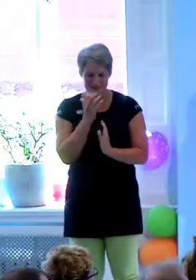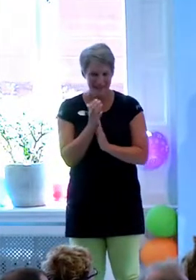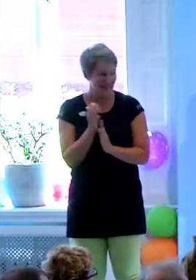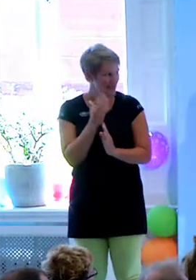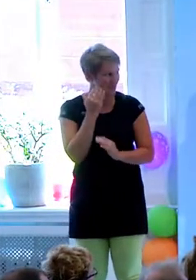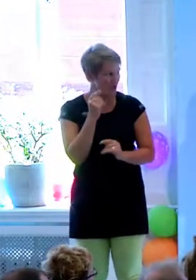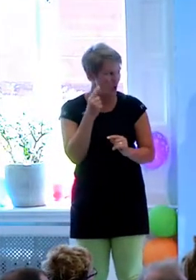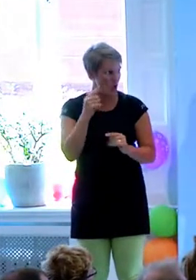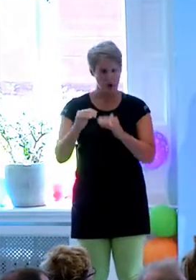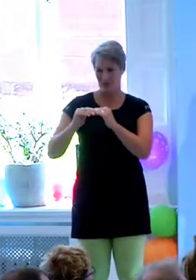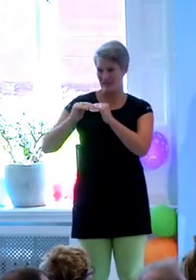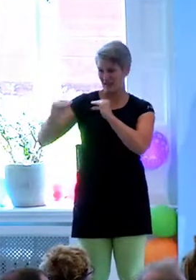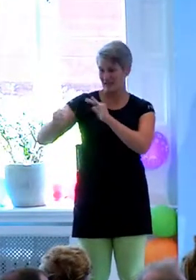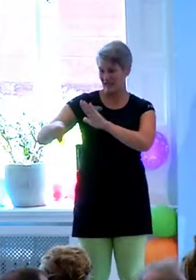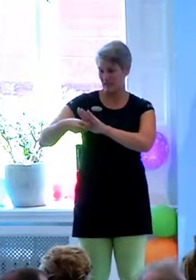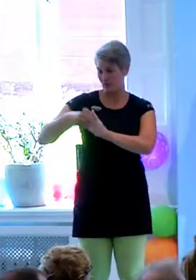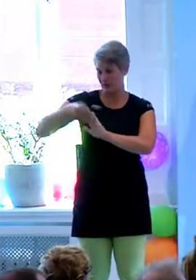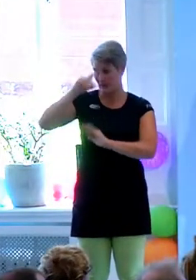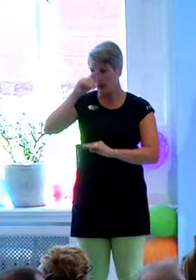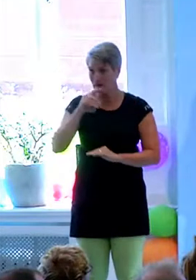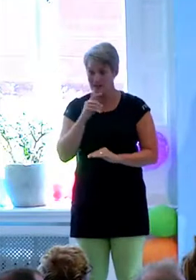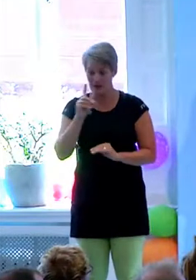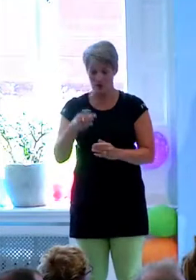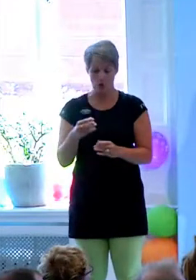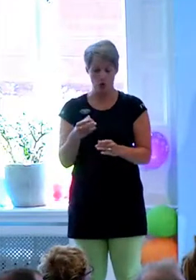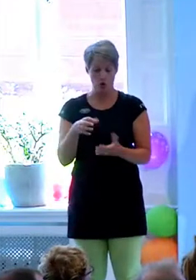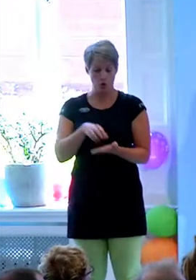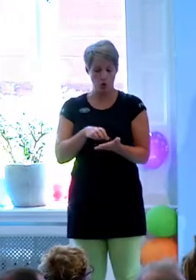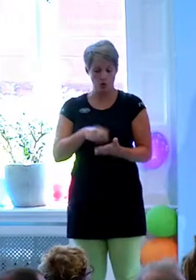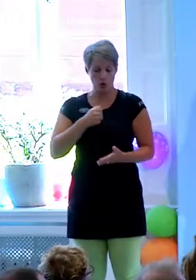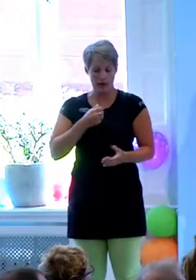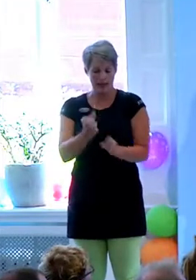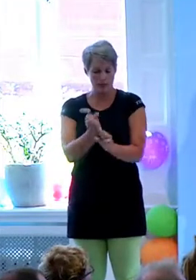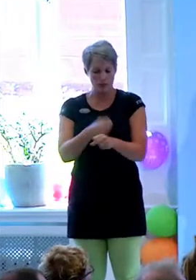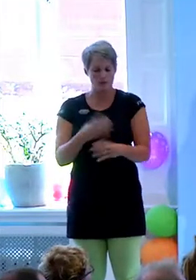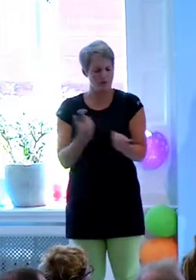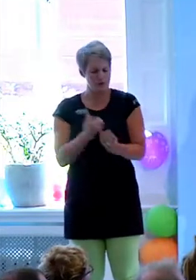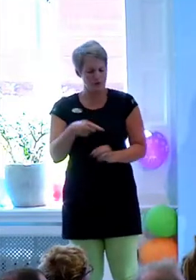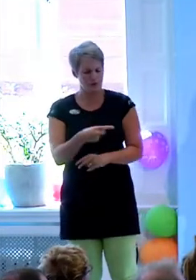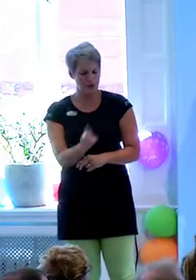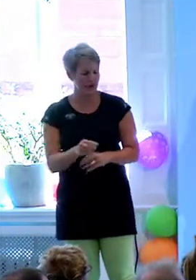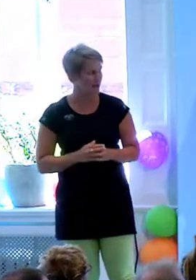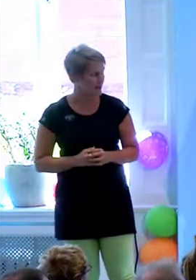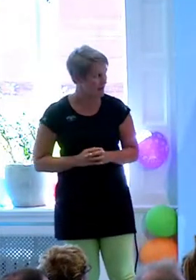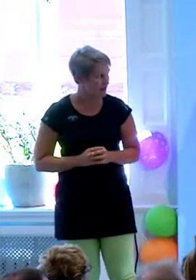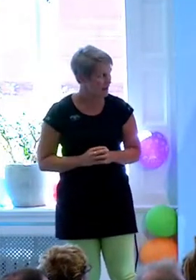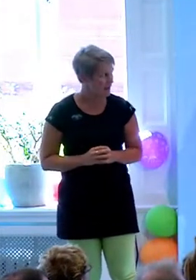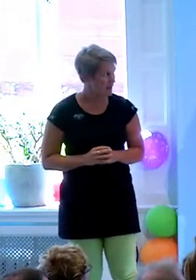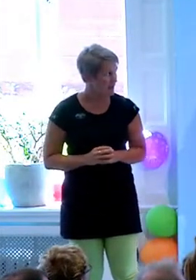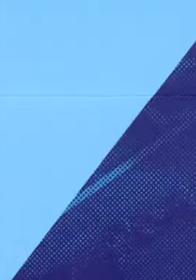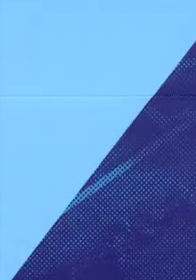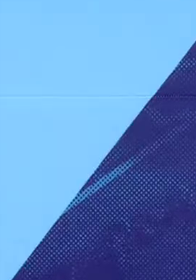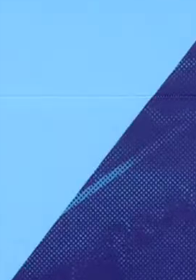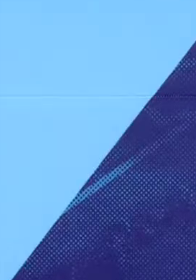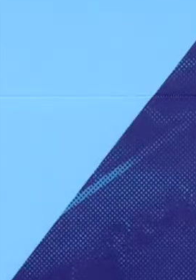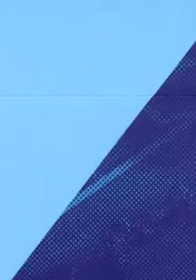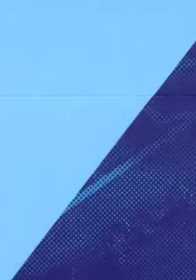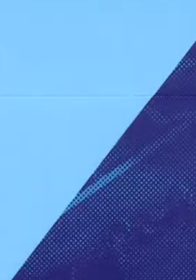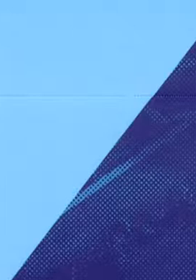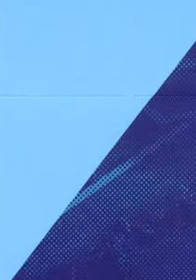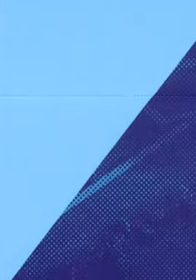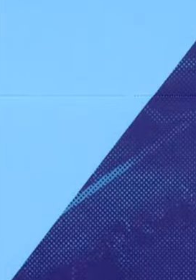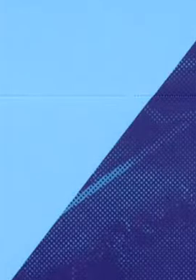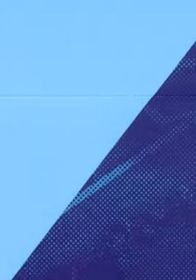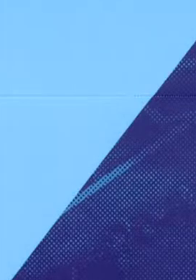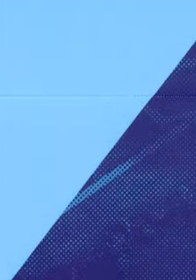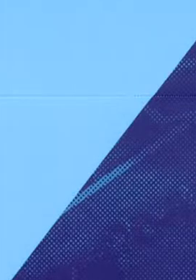om jämställd sponsringspolicy för kommunalägda bolag. Vad har det betytt för er? Nej, men det blev rakt in i